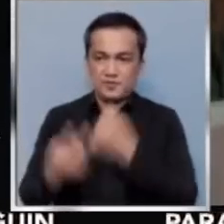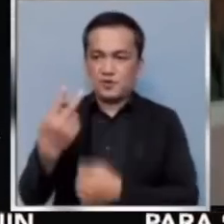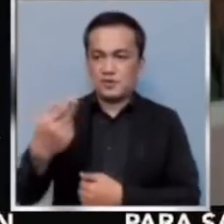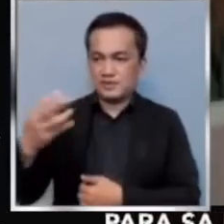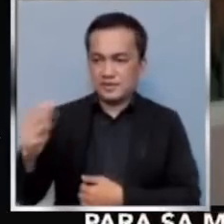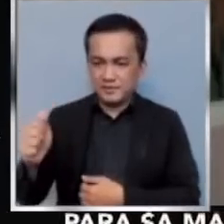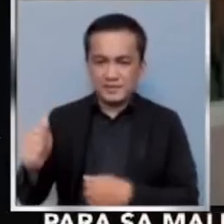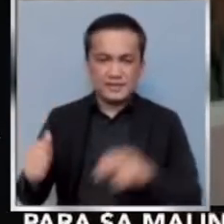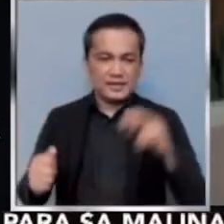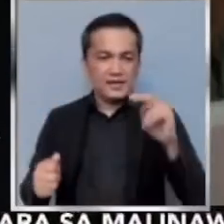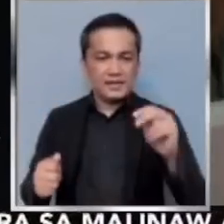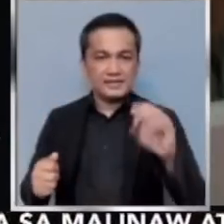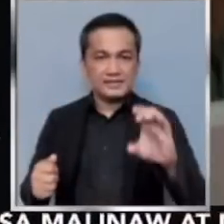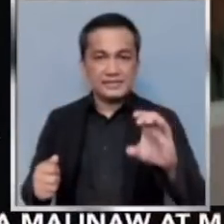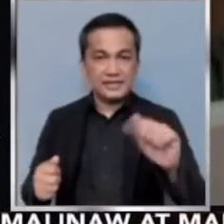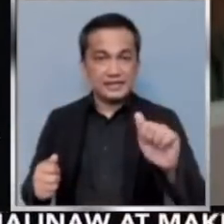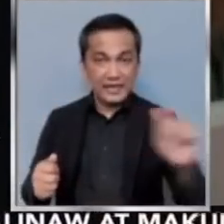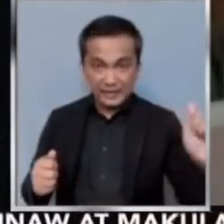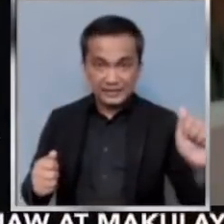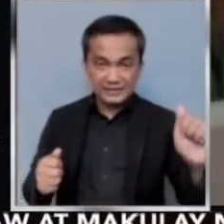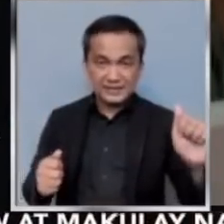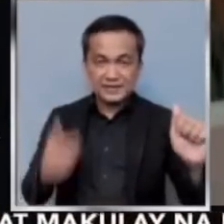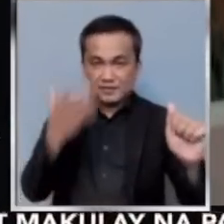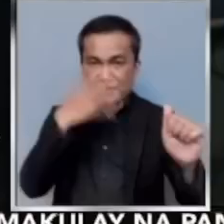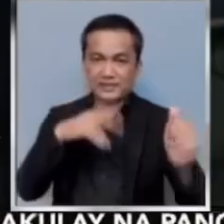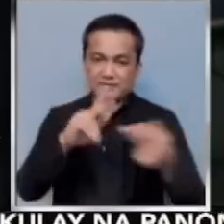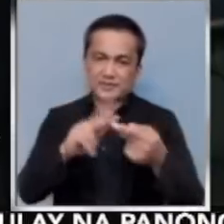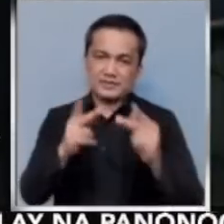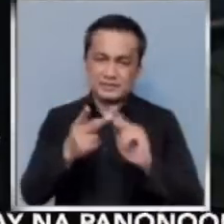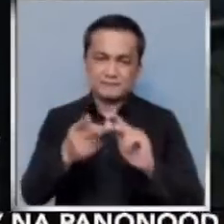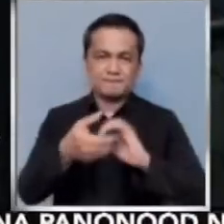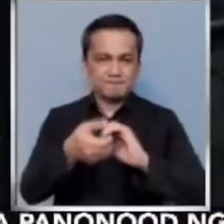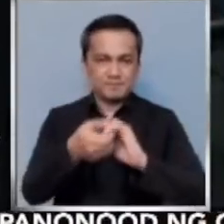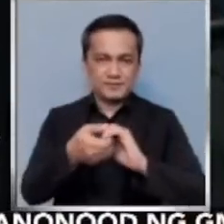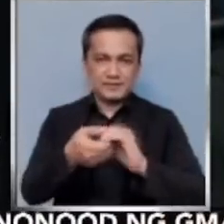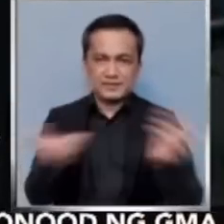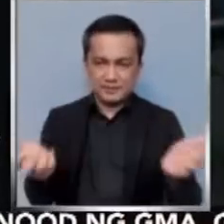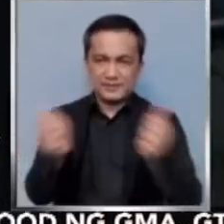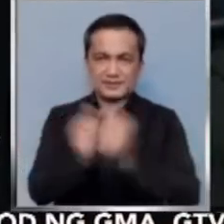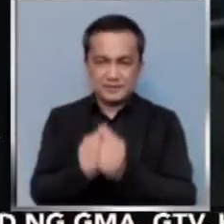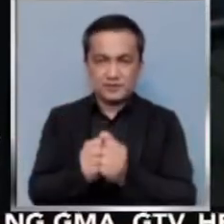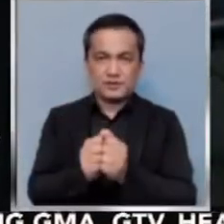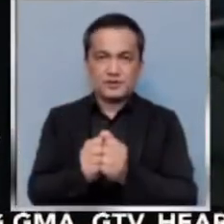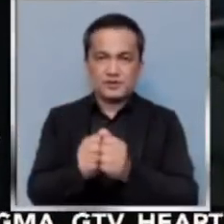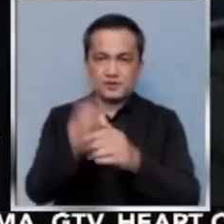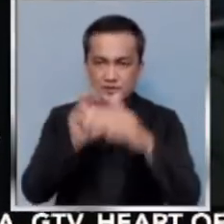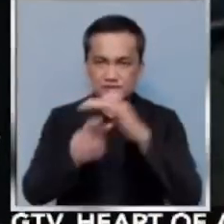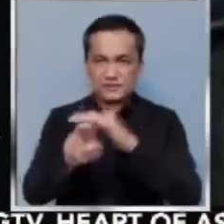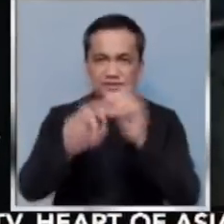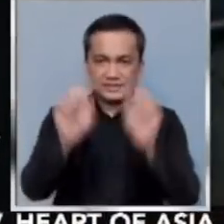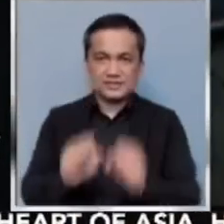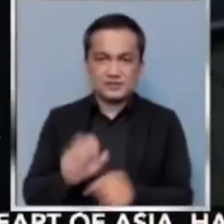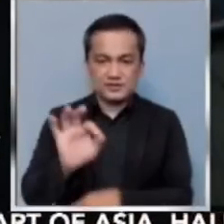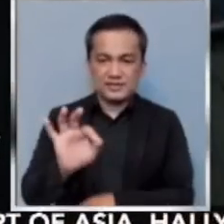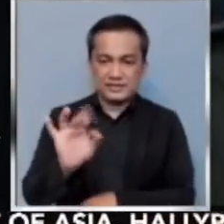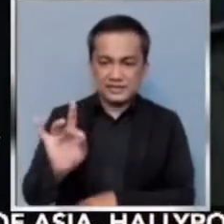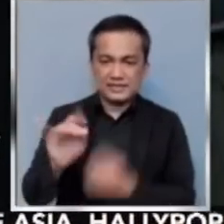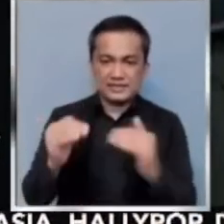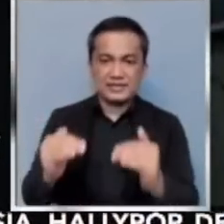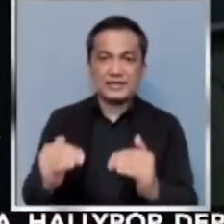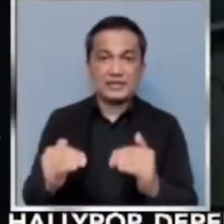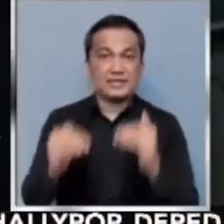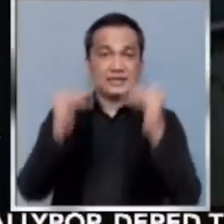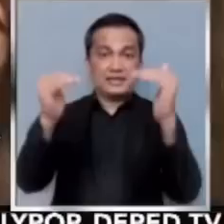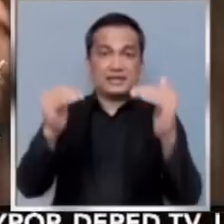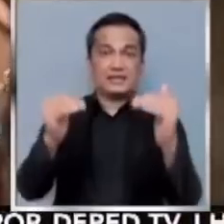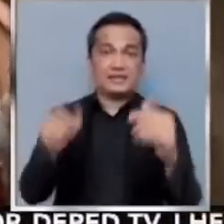NCAA, magandang partnerships, kaya napagsama natin. We're looking at season 98 na, ile-level up natin ang